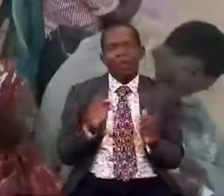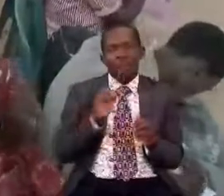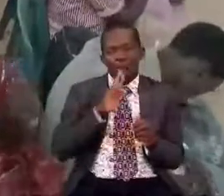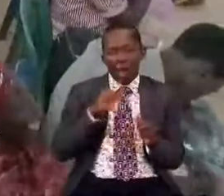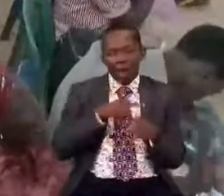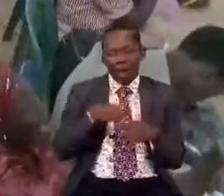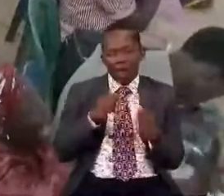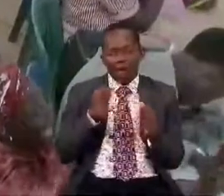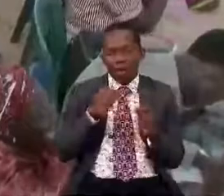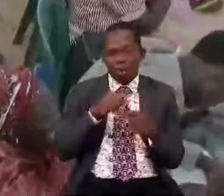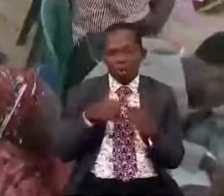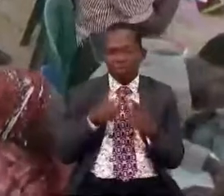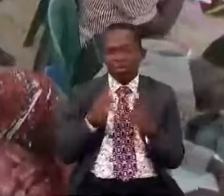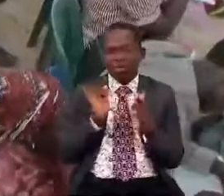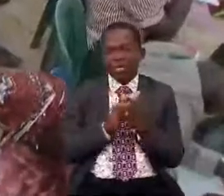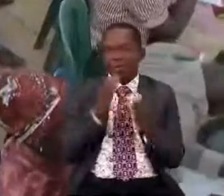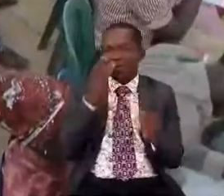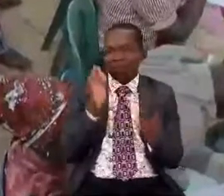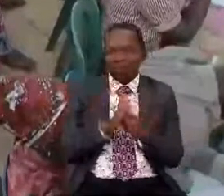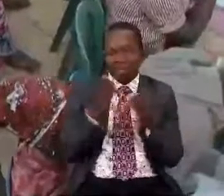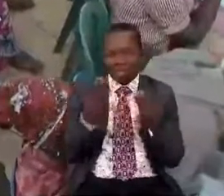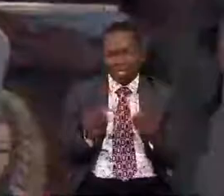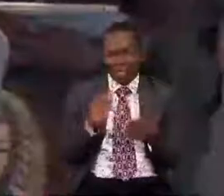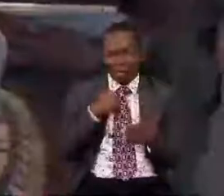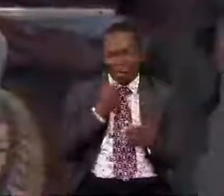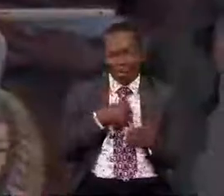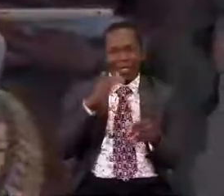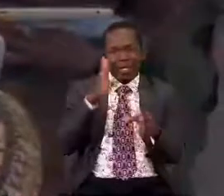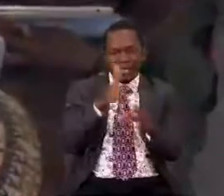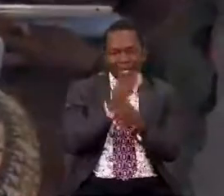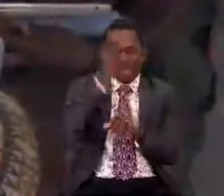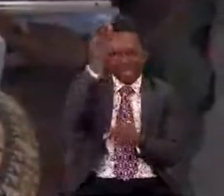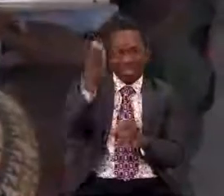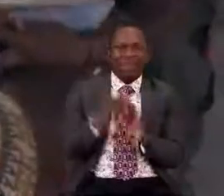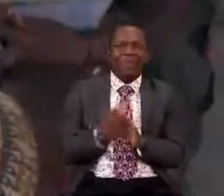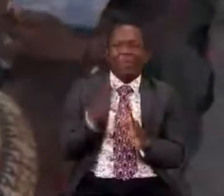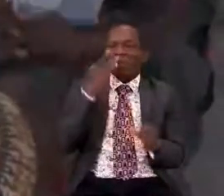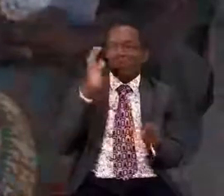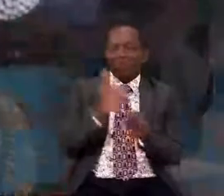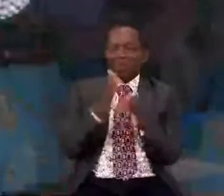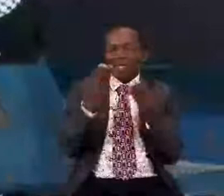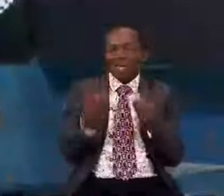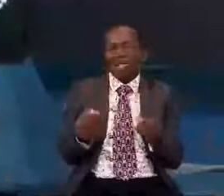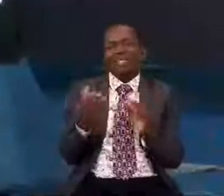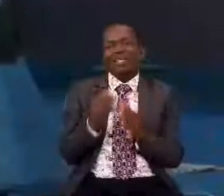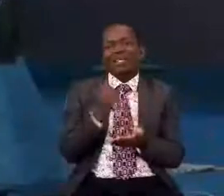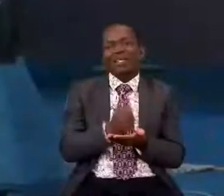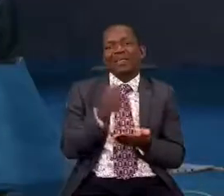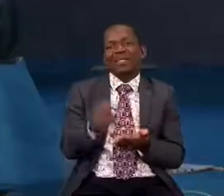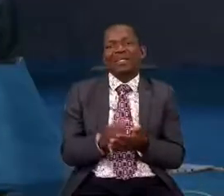promise. La terre promise. Tu y arriveras au nom de Jésus. Nous tous.